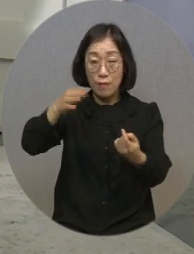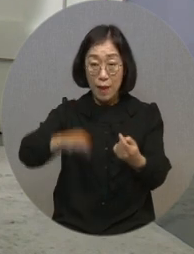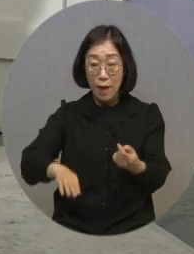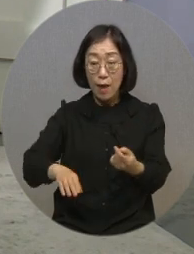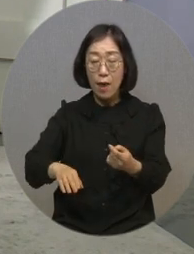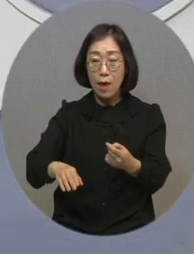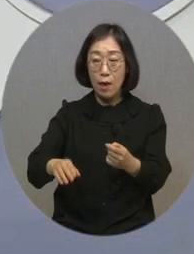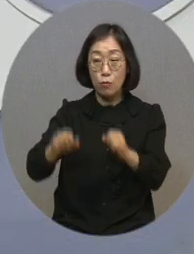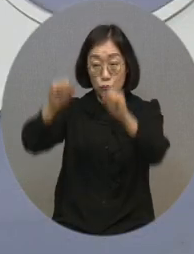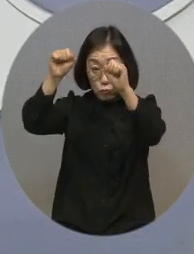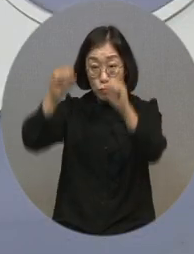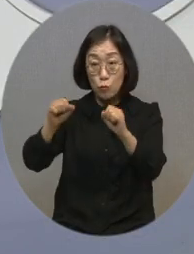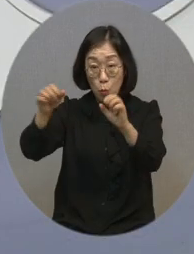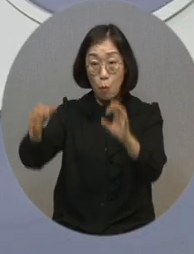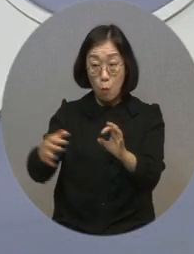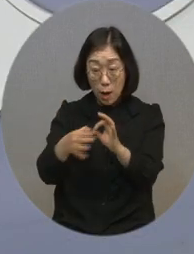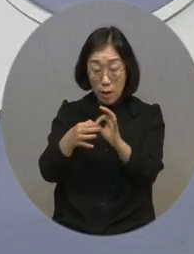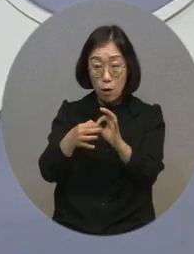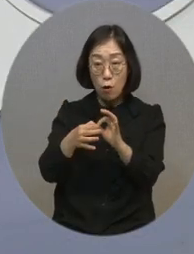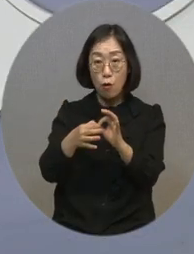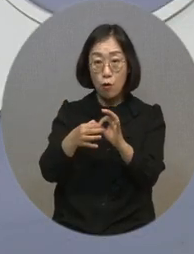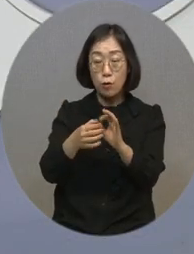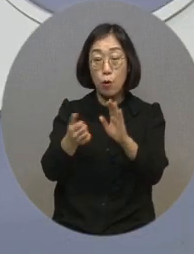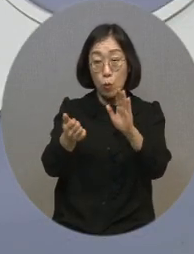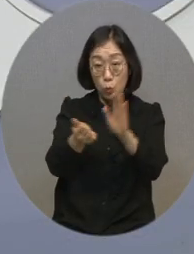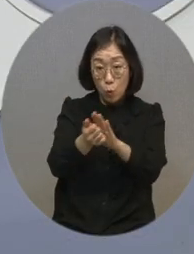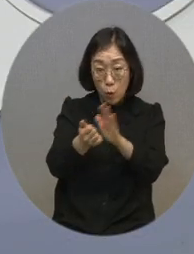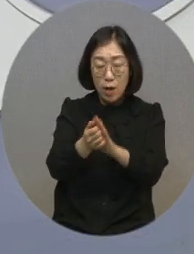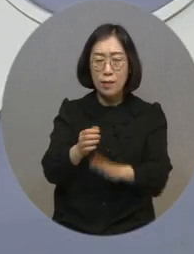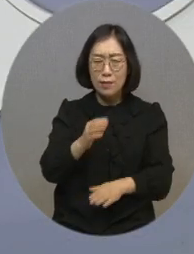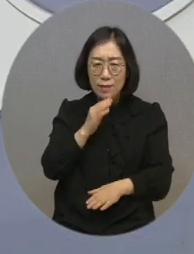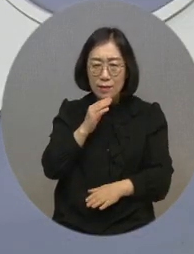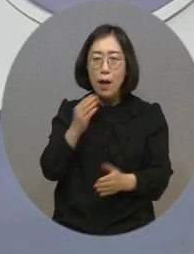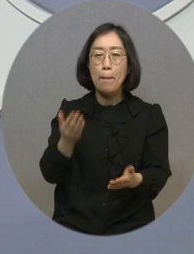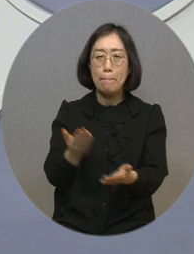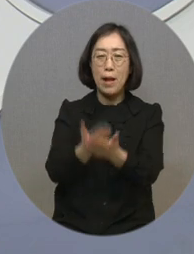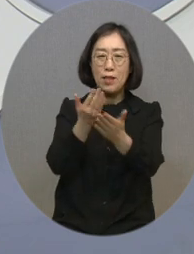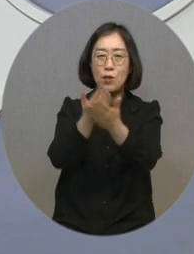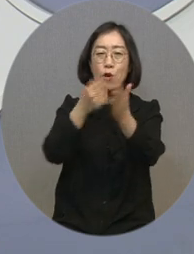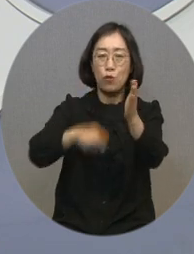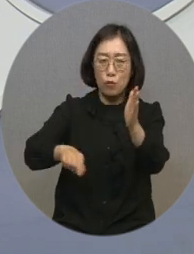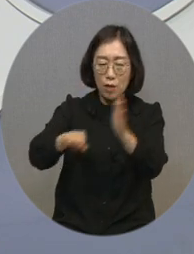돼가지고 그 뒤로는 정말 그 정말 스포츠계 발전을 위해 가지고